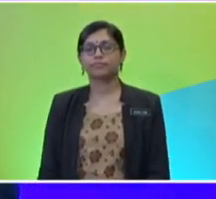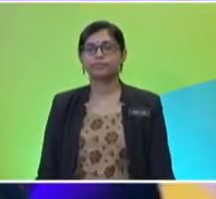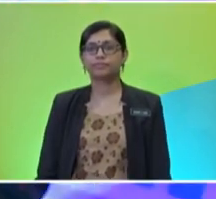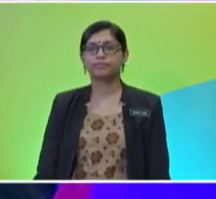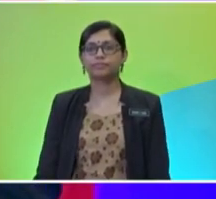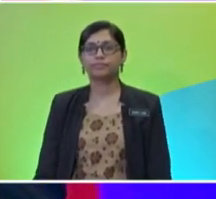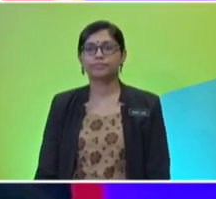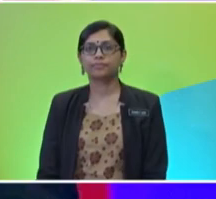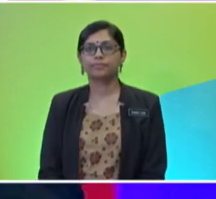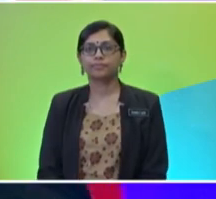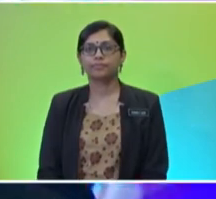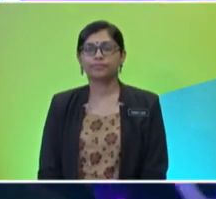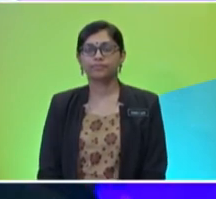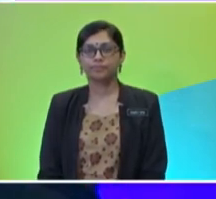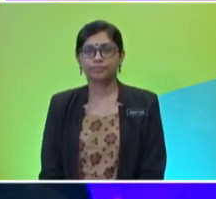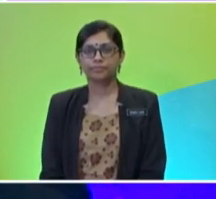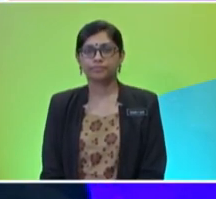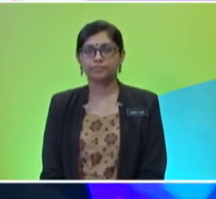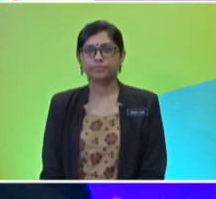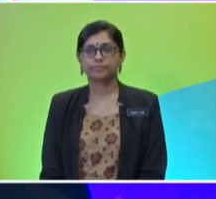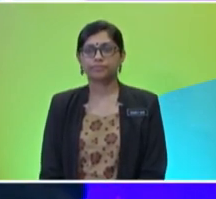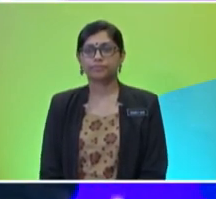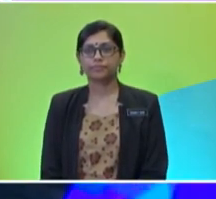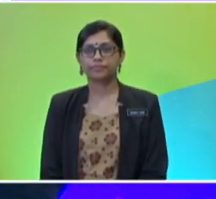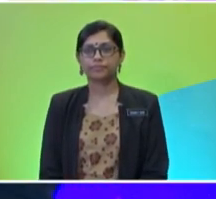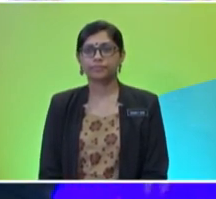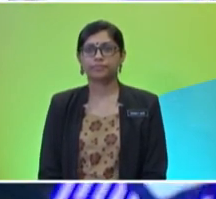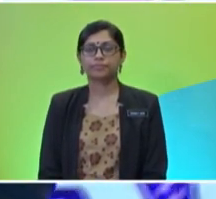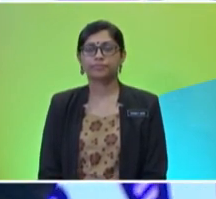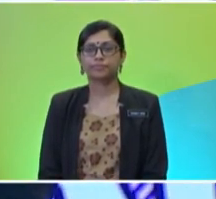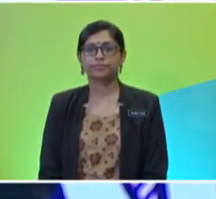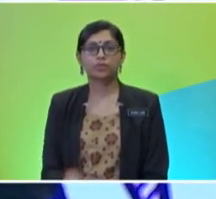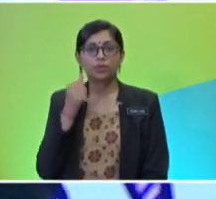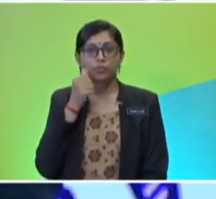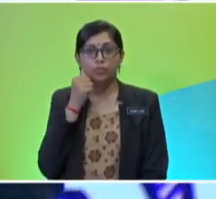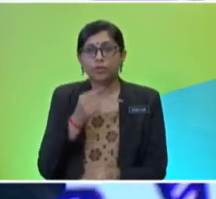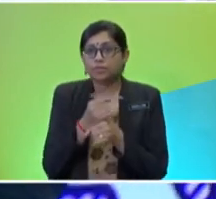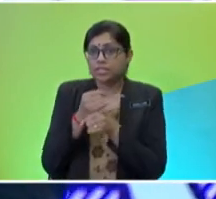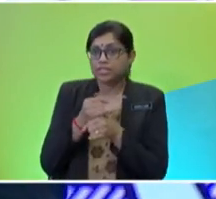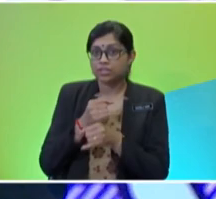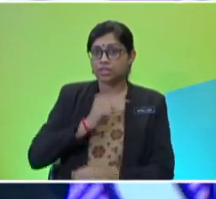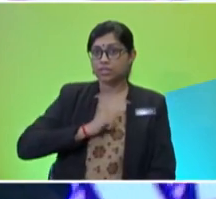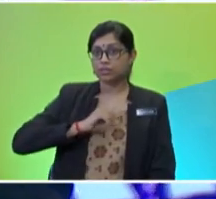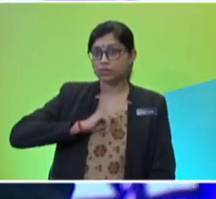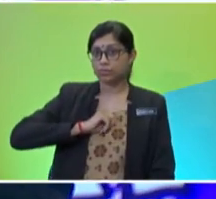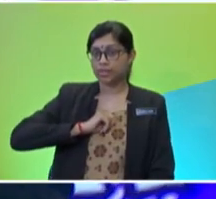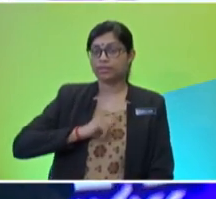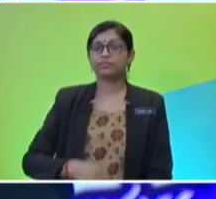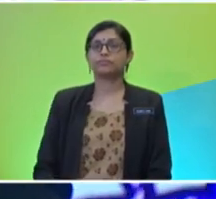dalam seluar. Kalau perempuan kita jaga kesopanan dia. Boleh